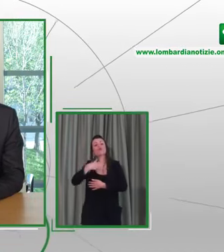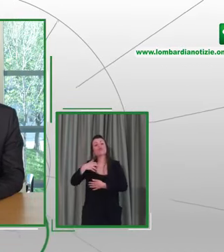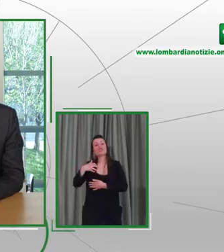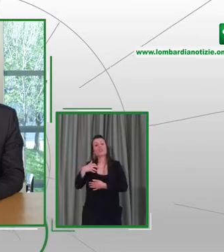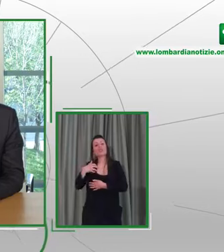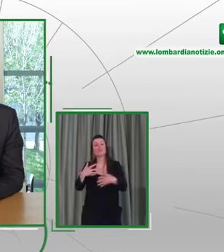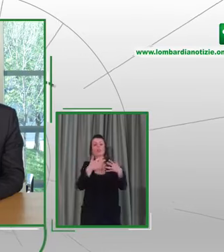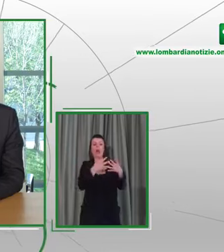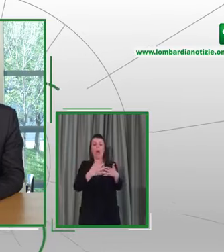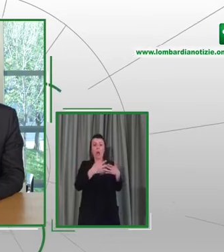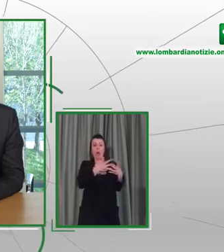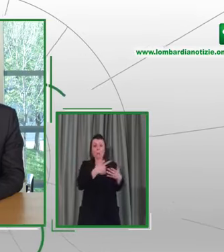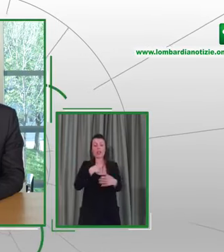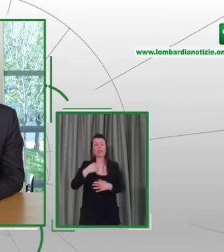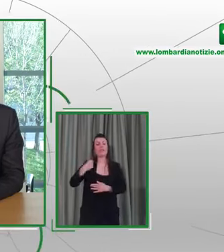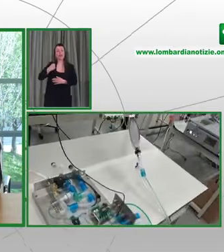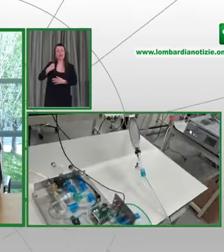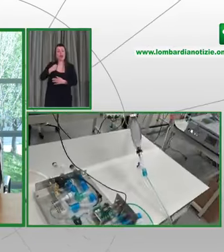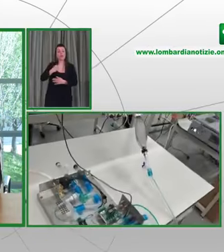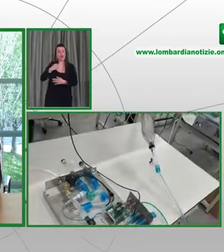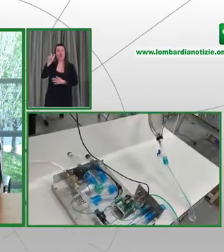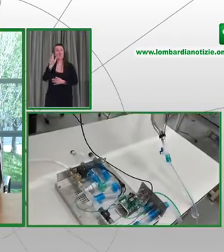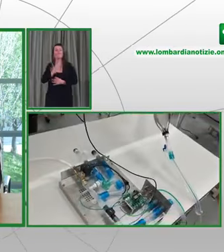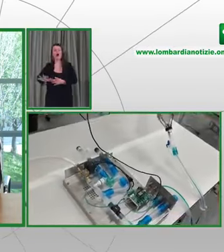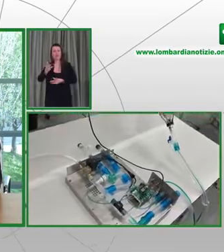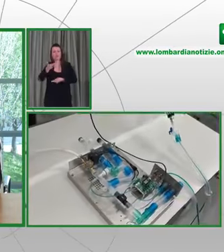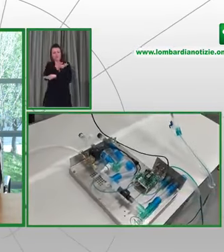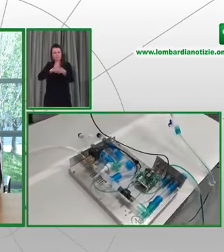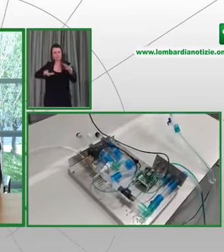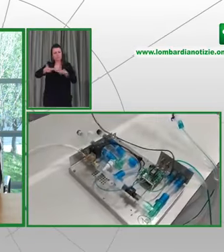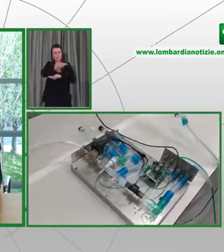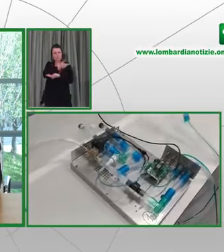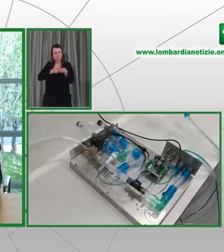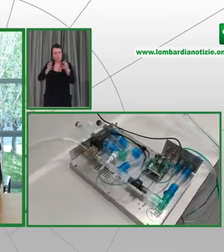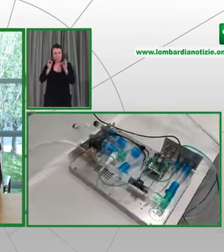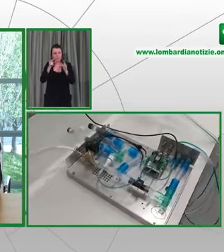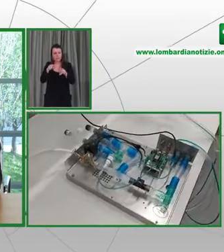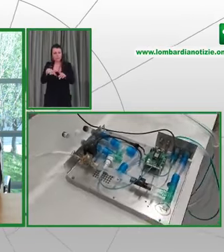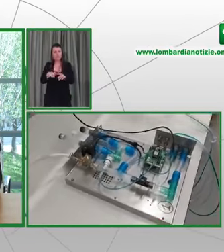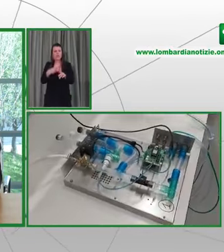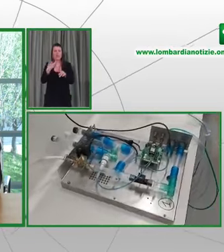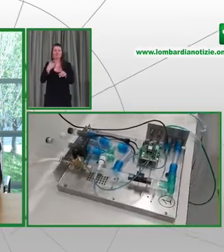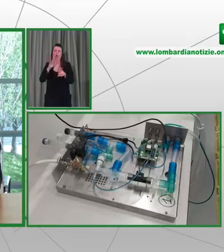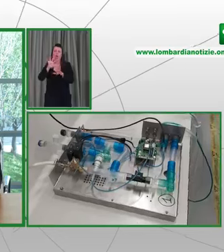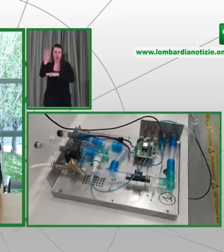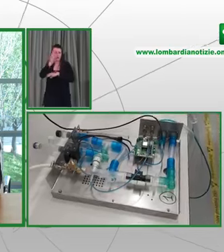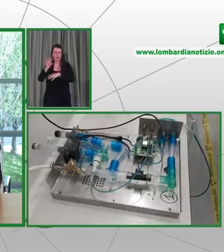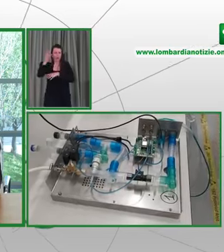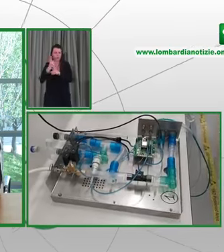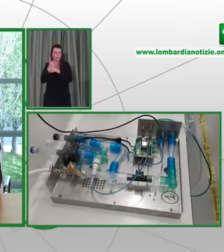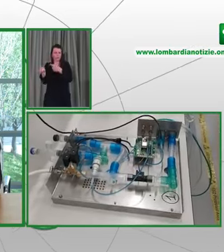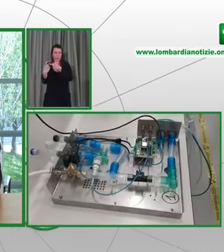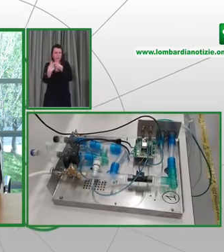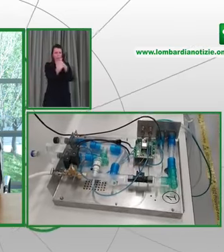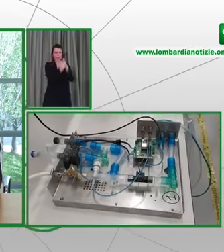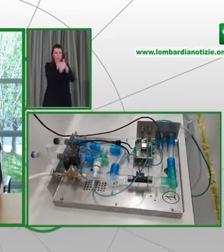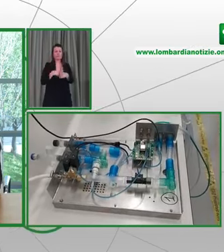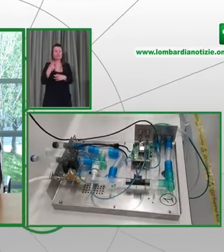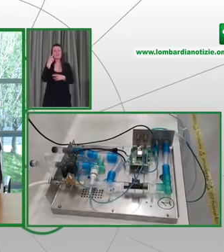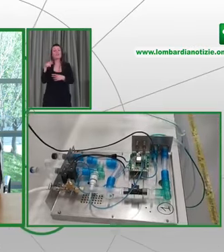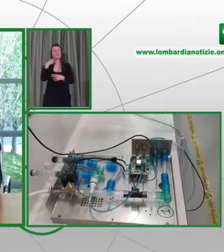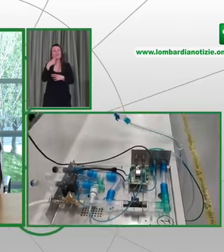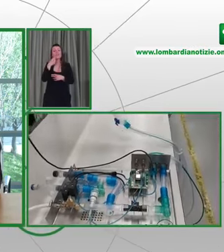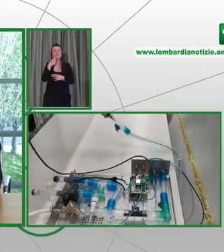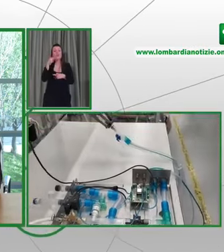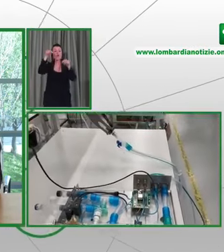canada e lombardia aderiranno anche altri paesi lo vedete nel video questo è un nuovo